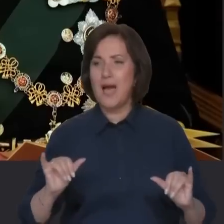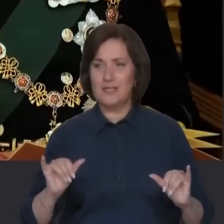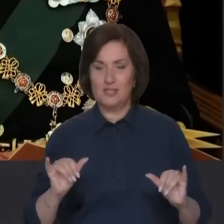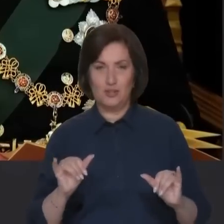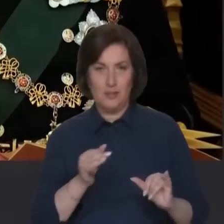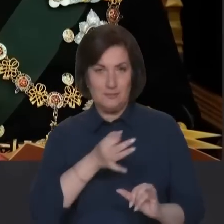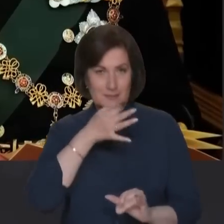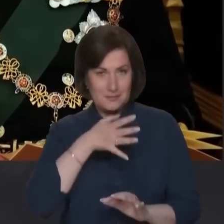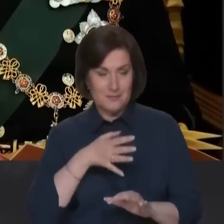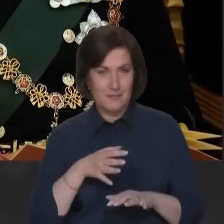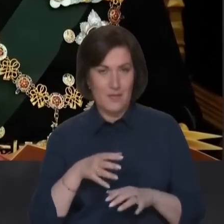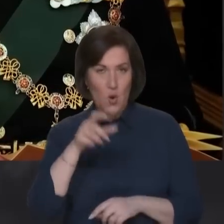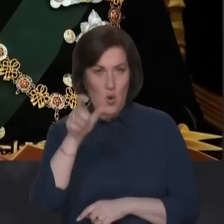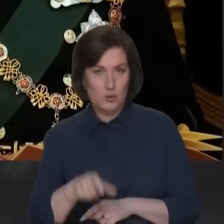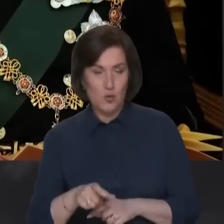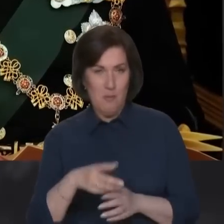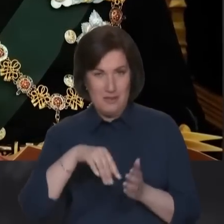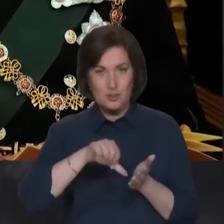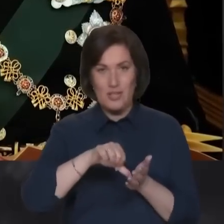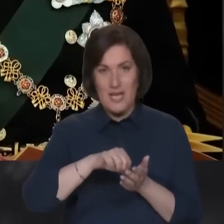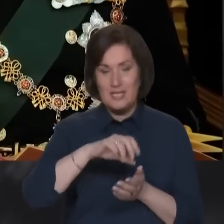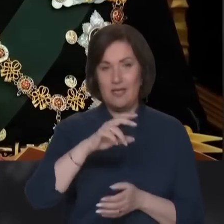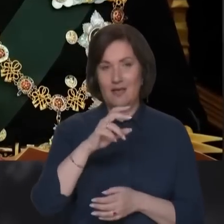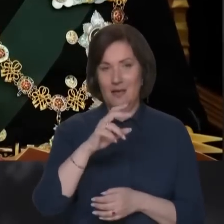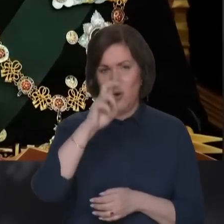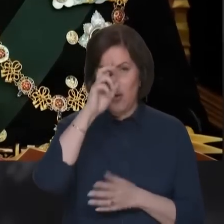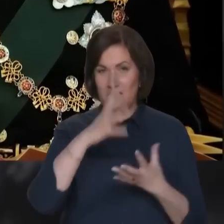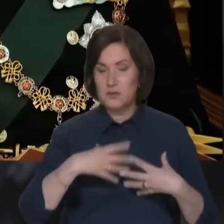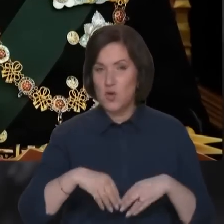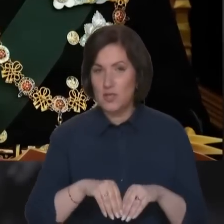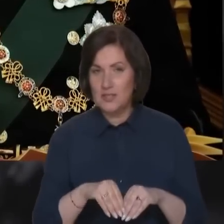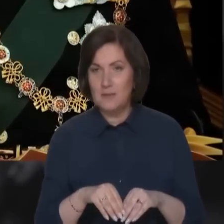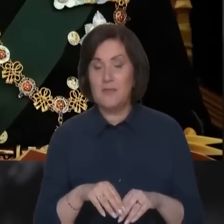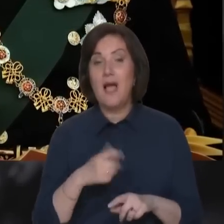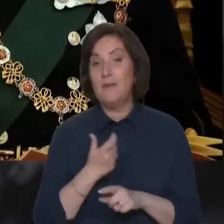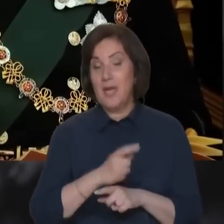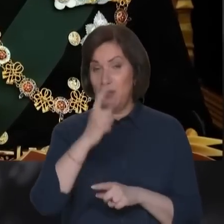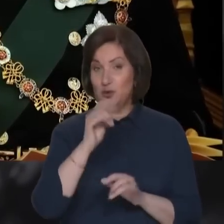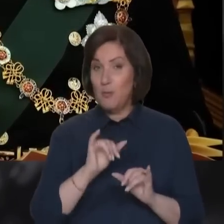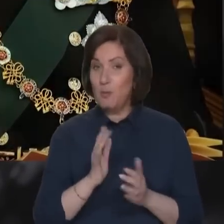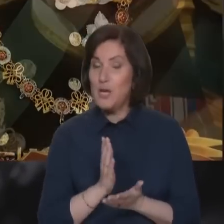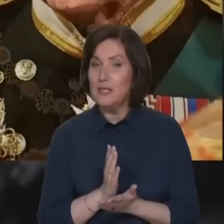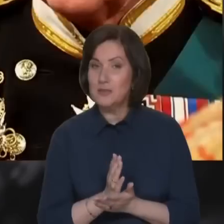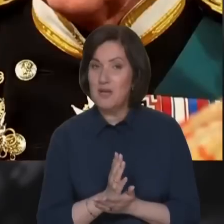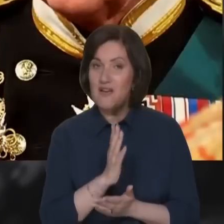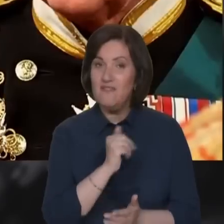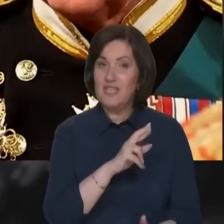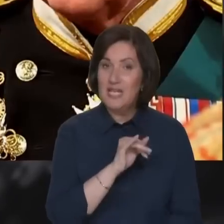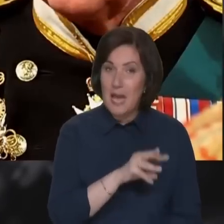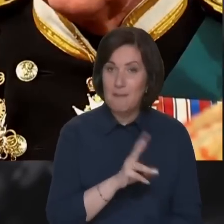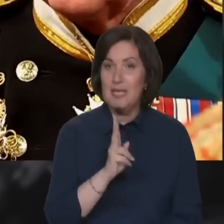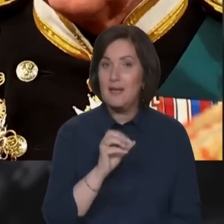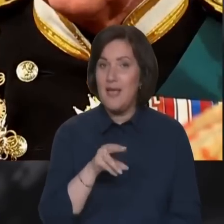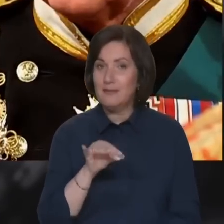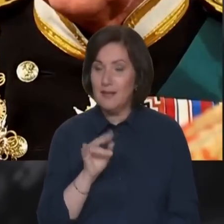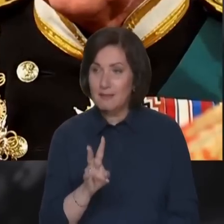серед членів британської королівської родини у Великій Британії. Найбільшу популярність мають Вільям і Кетрін,